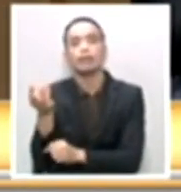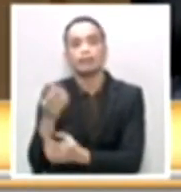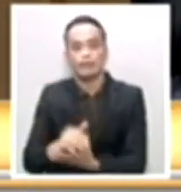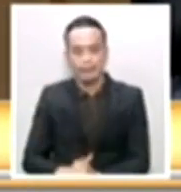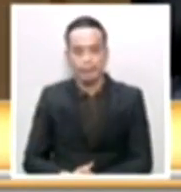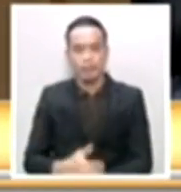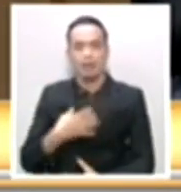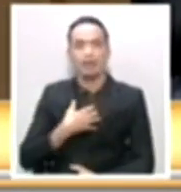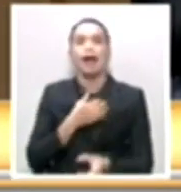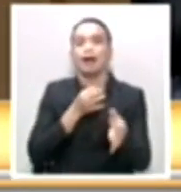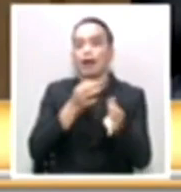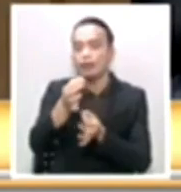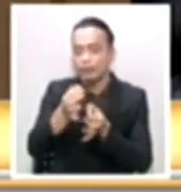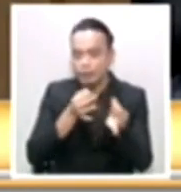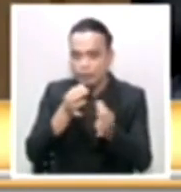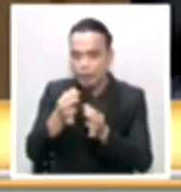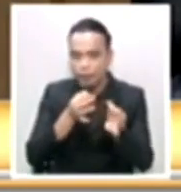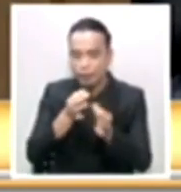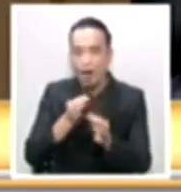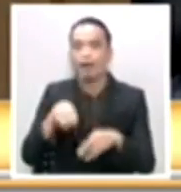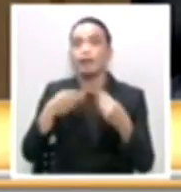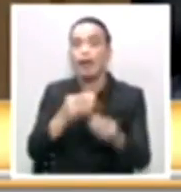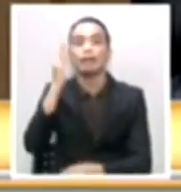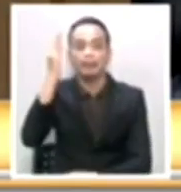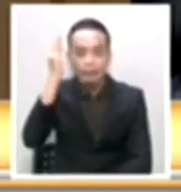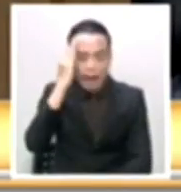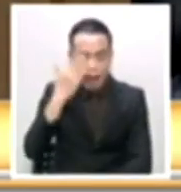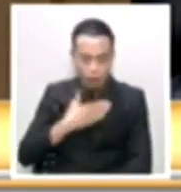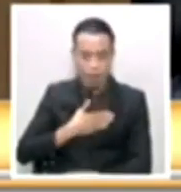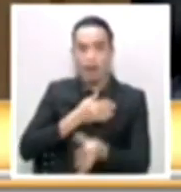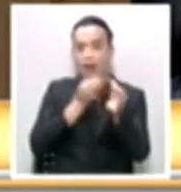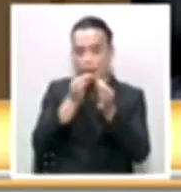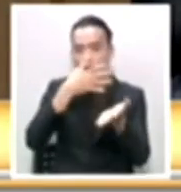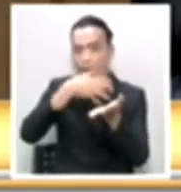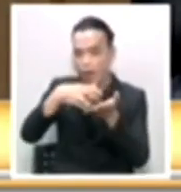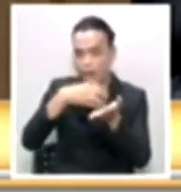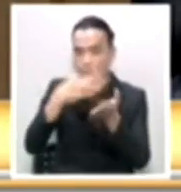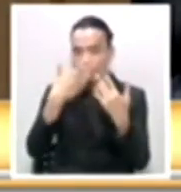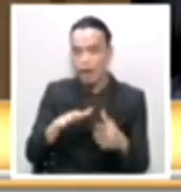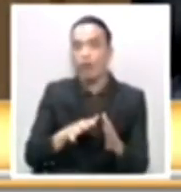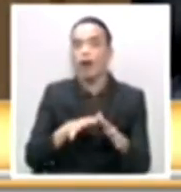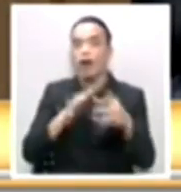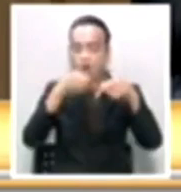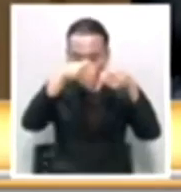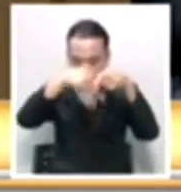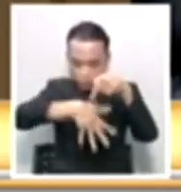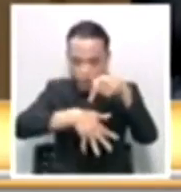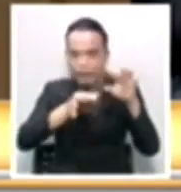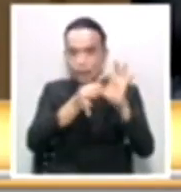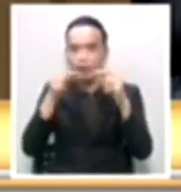ให้สภาผู้ทรงเกียรติได้ทราบว่าที่ผมได้กราบเรียนแล้วว่าโครงสร้างเศรษฐกิจเรานั้นเราน่าจะได้ให้โอกาส